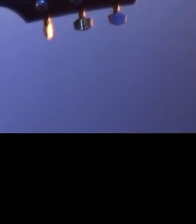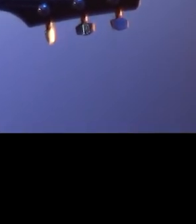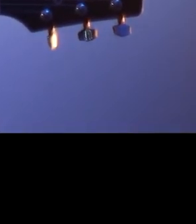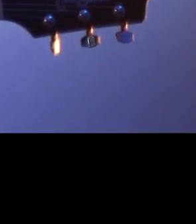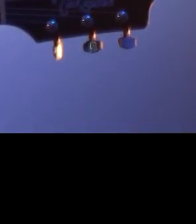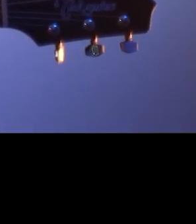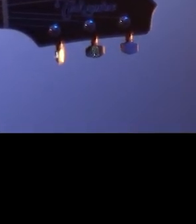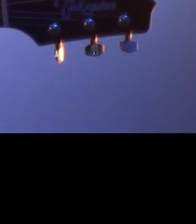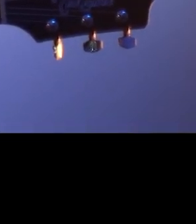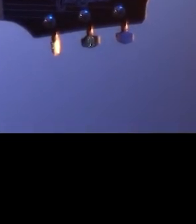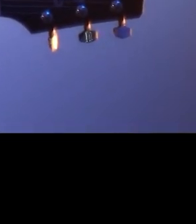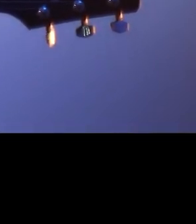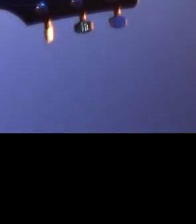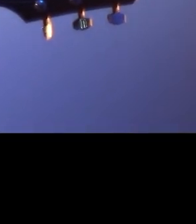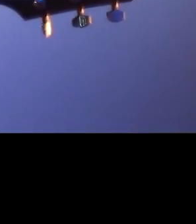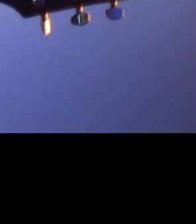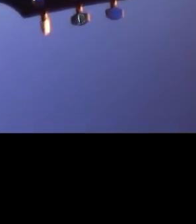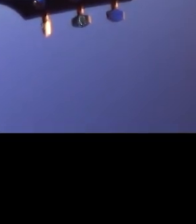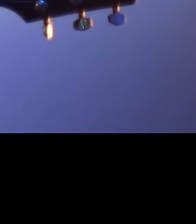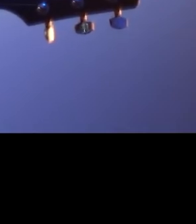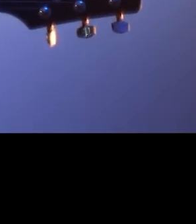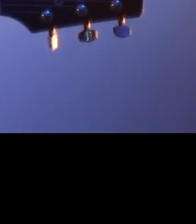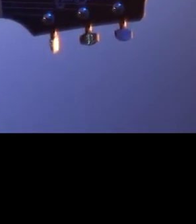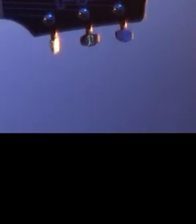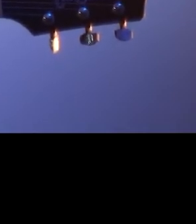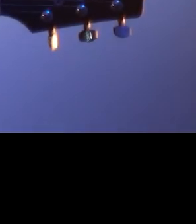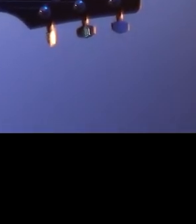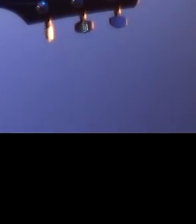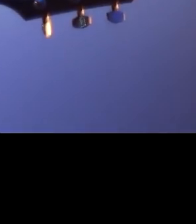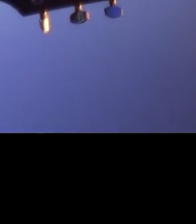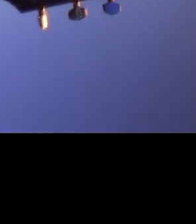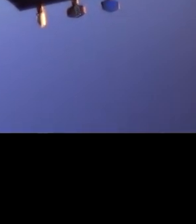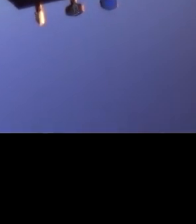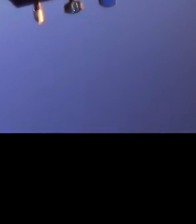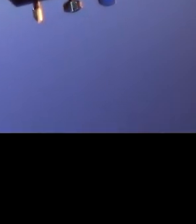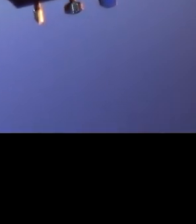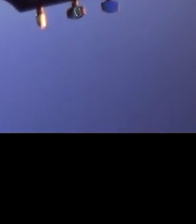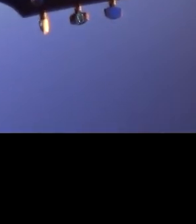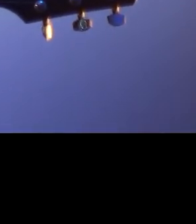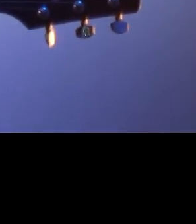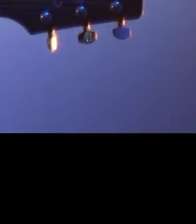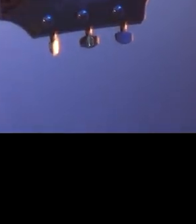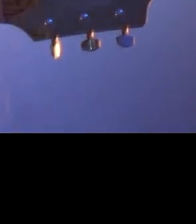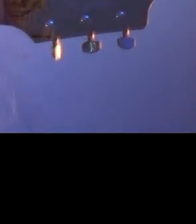svoje oči, jer su slijepe.